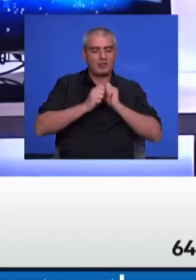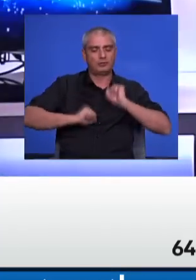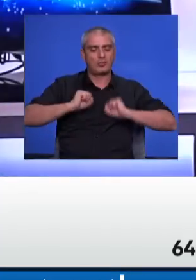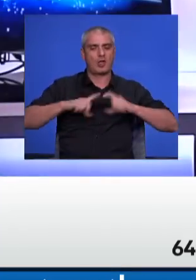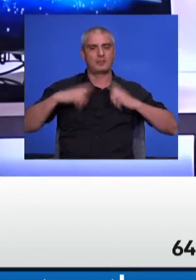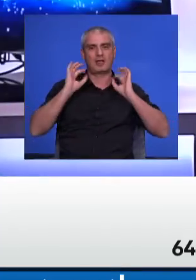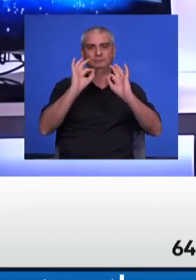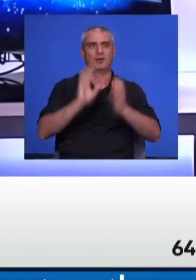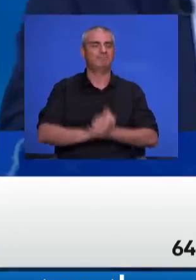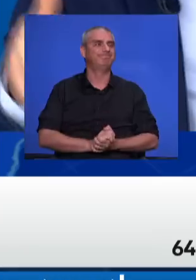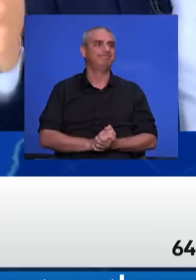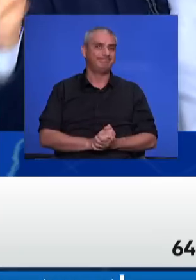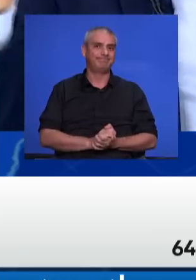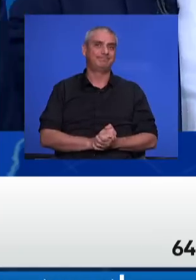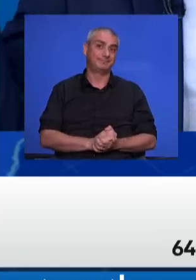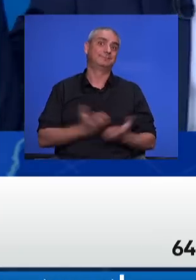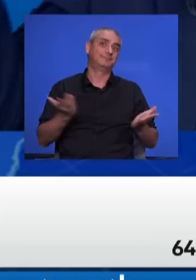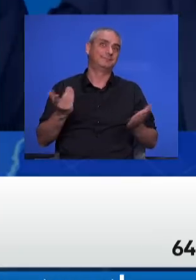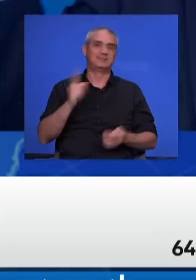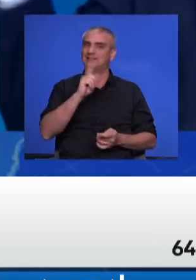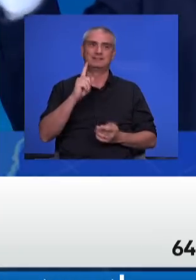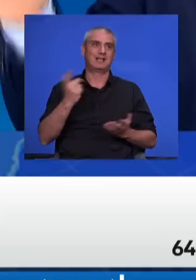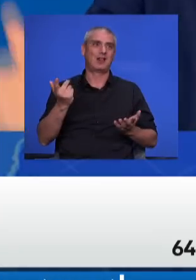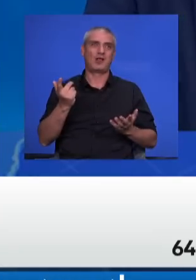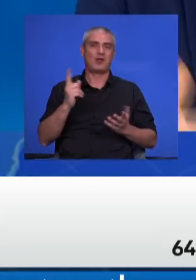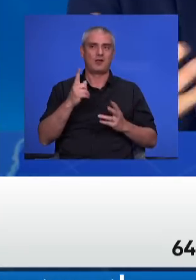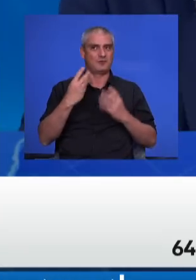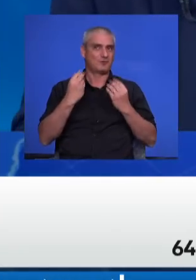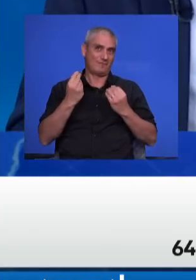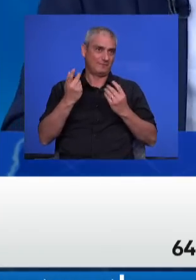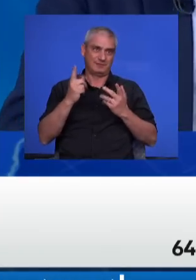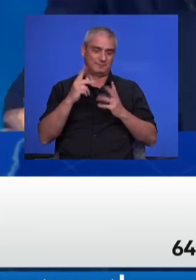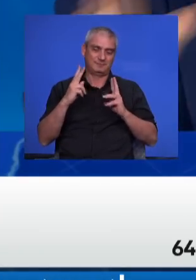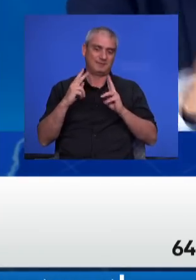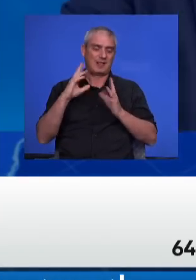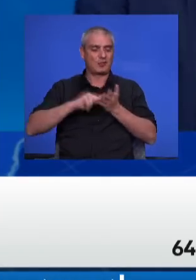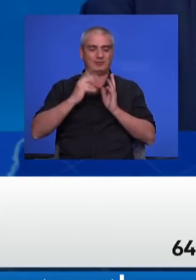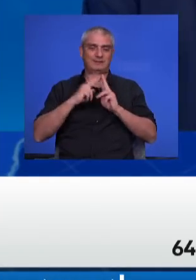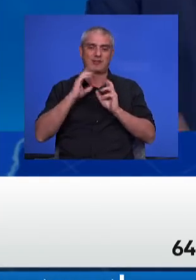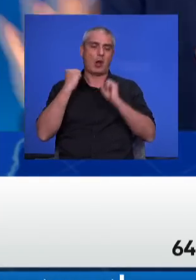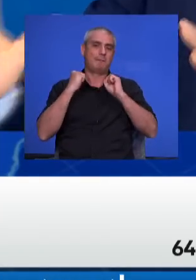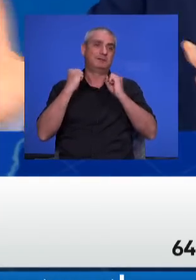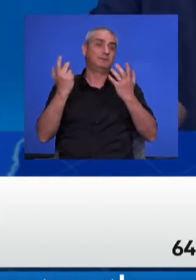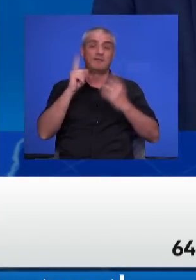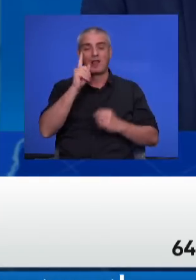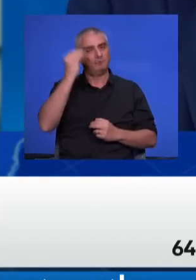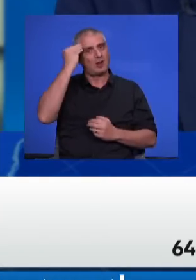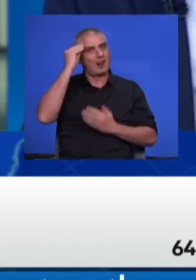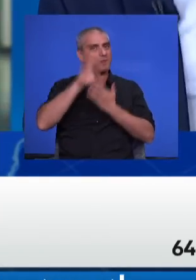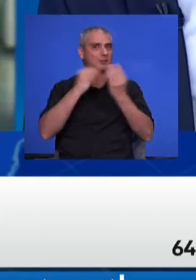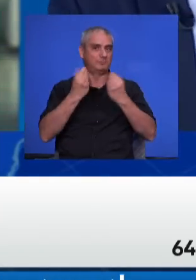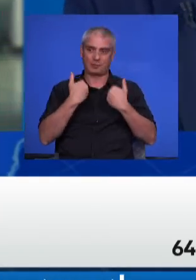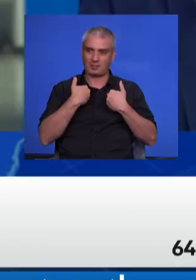אני מבין. תשמע, זה כנראה לא מתכון טוב, המתכון הצרפתי, כי הוא לא מחזיק, צד שני, אולי נגיד, אפשר ללמוד מהם משהו, כי אנחנו